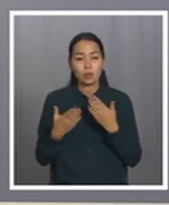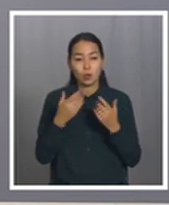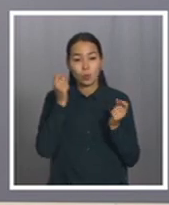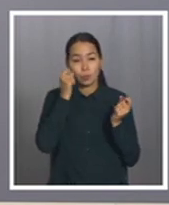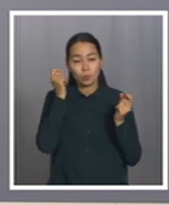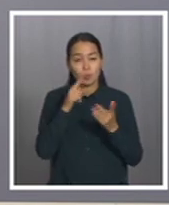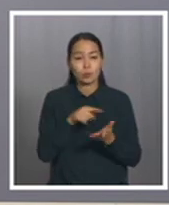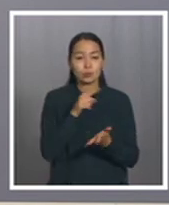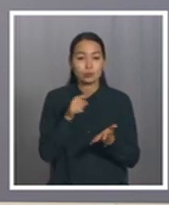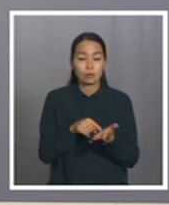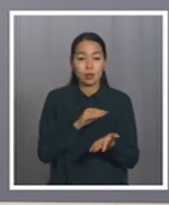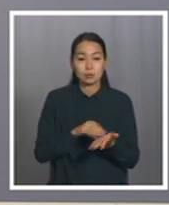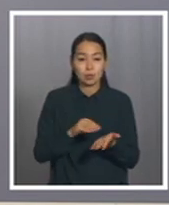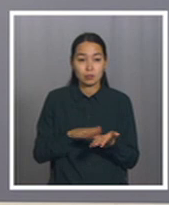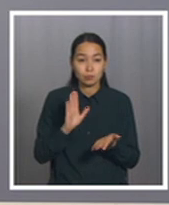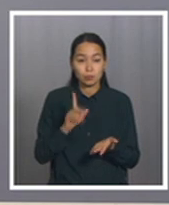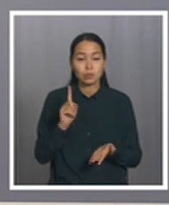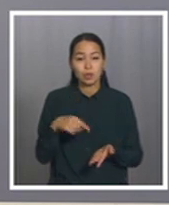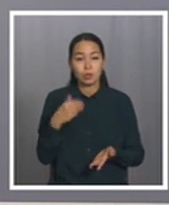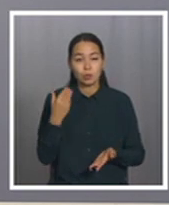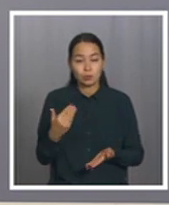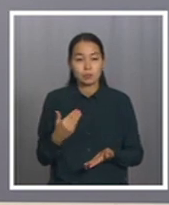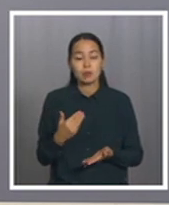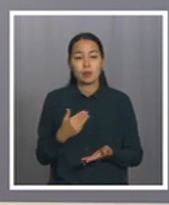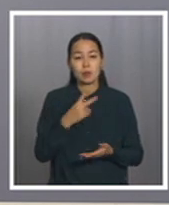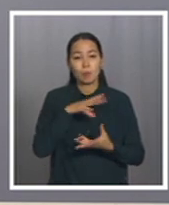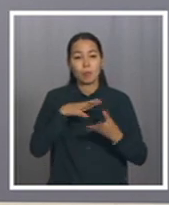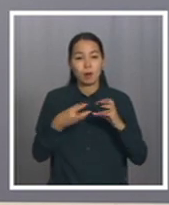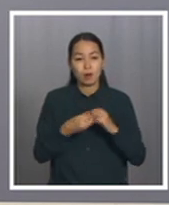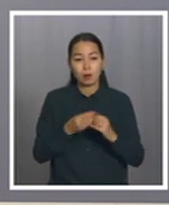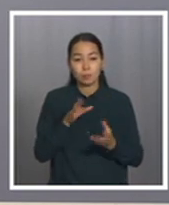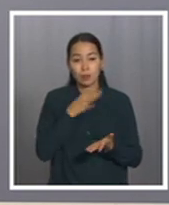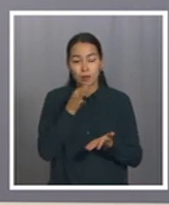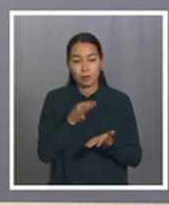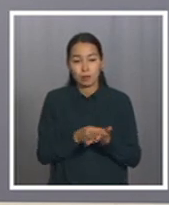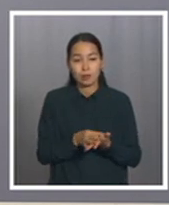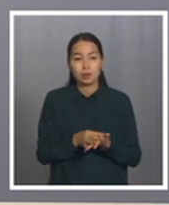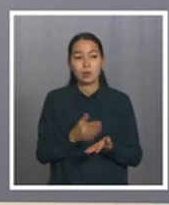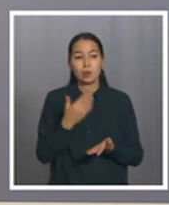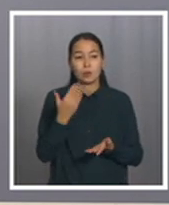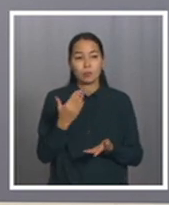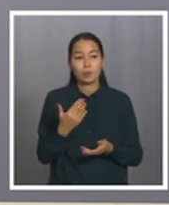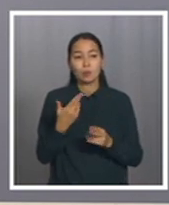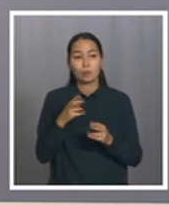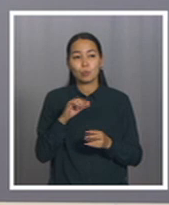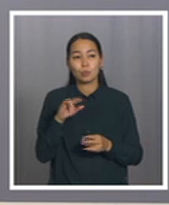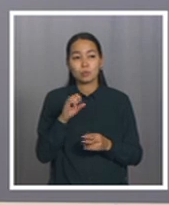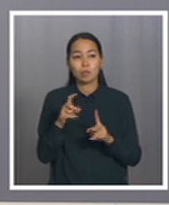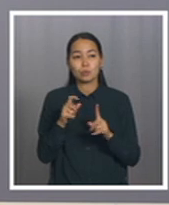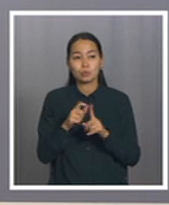сұрақтар құрастырасыздар және оны бағалайсыздар. Сондай-ақ, будан сөздердің емдесін